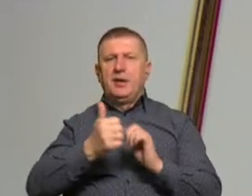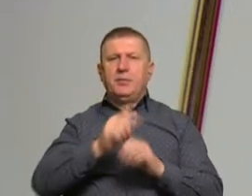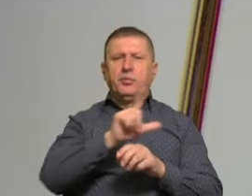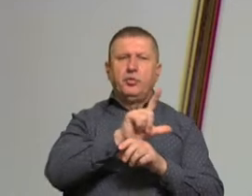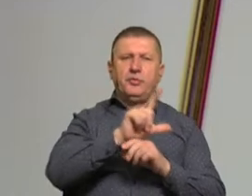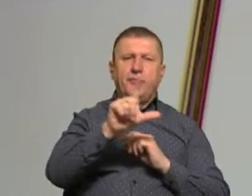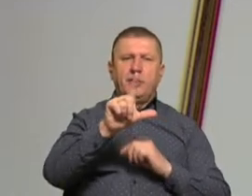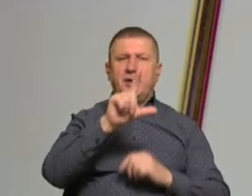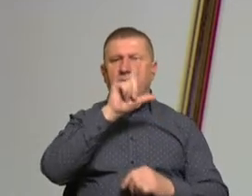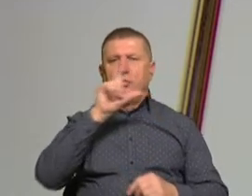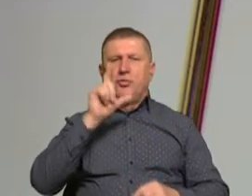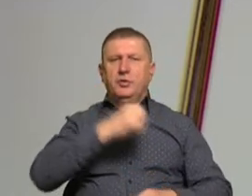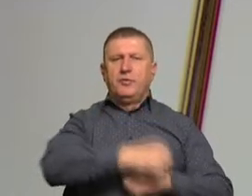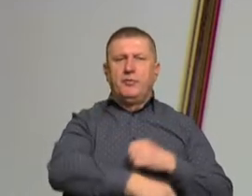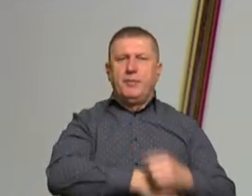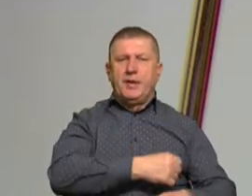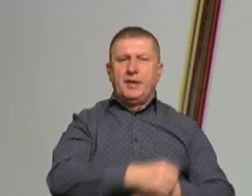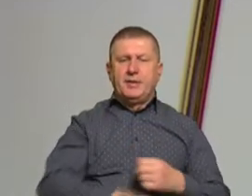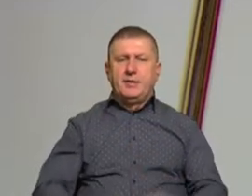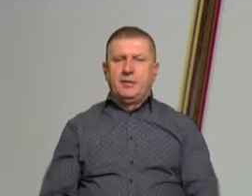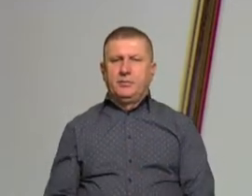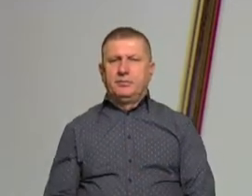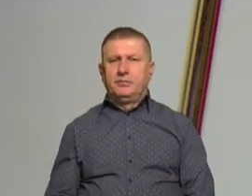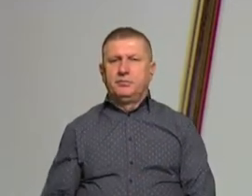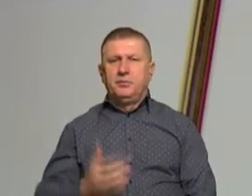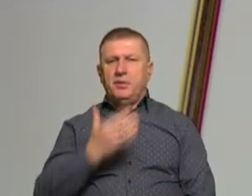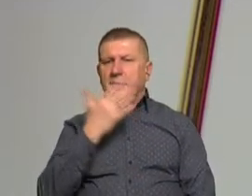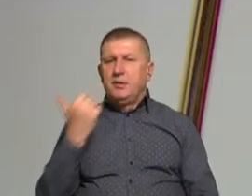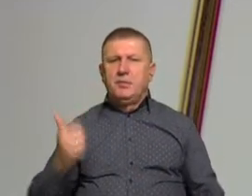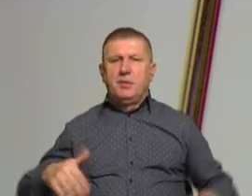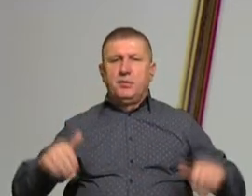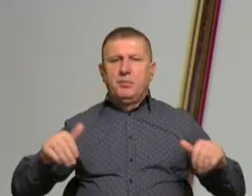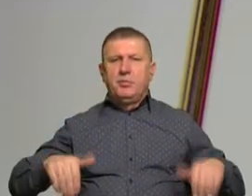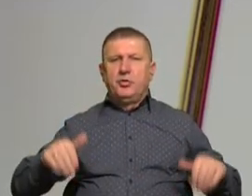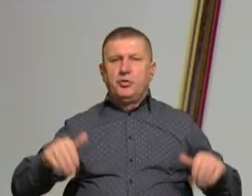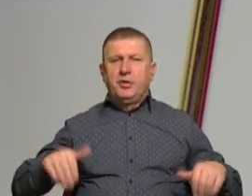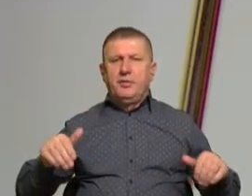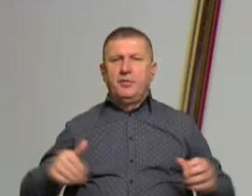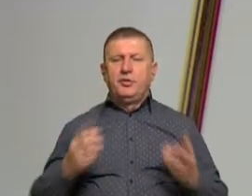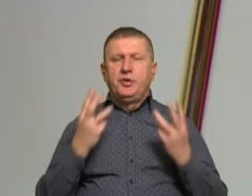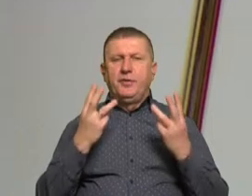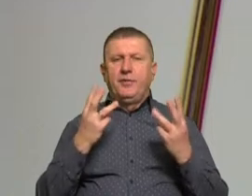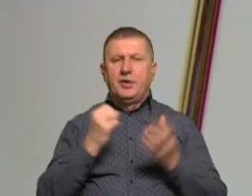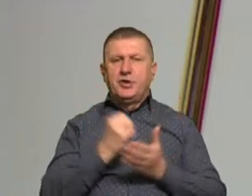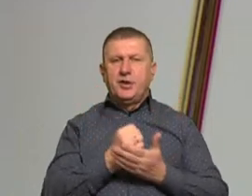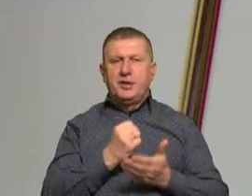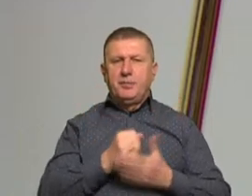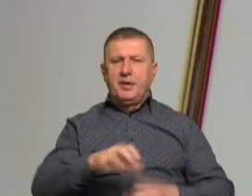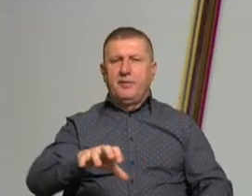kiedy większość z nas jest po prostu w pracy i nie mamy możliwości wzięcia udziału w ważnych dla nas sprawach.